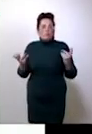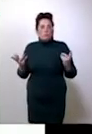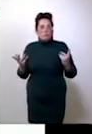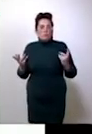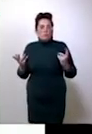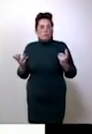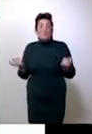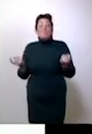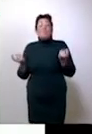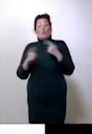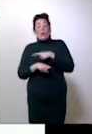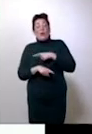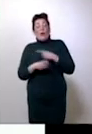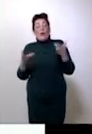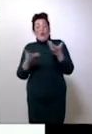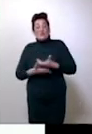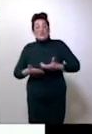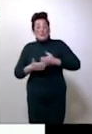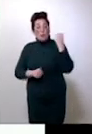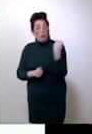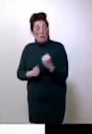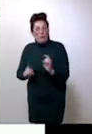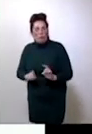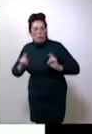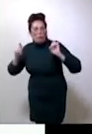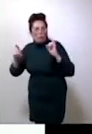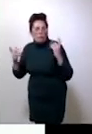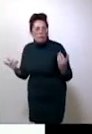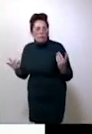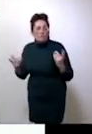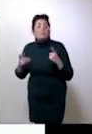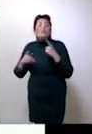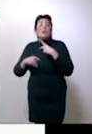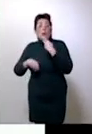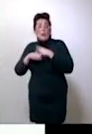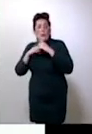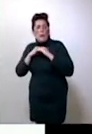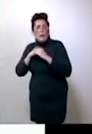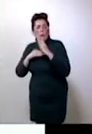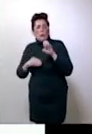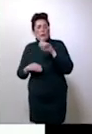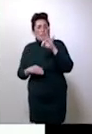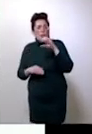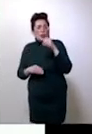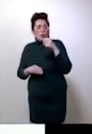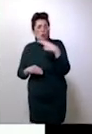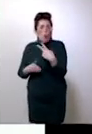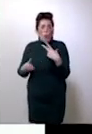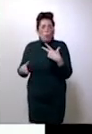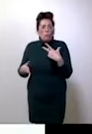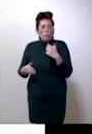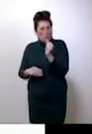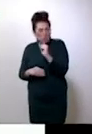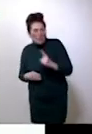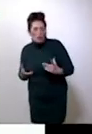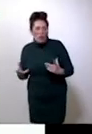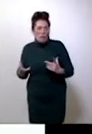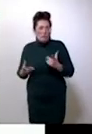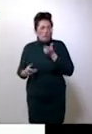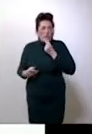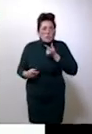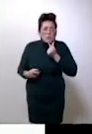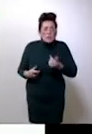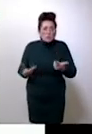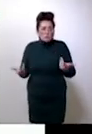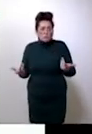augmenter de 8%. Le béton traditionnel est si bon marché et si facile d'emploi que les industries sont peu enclines à l'abandonner,